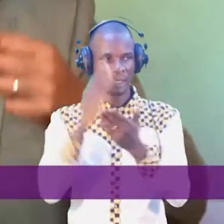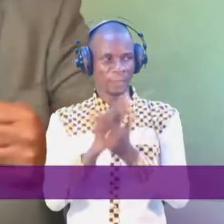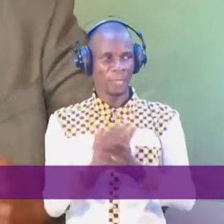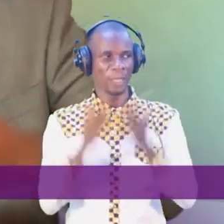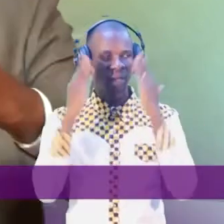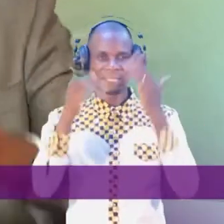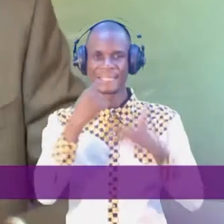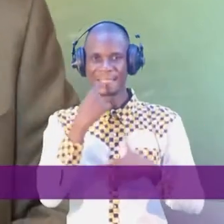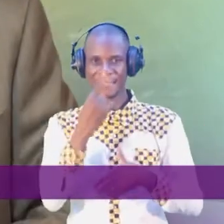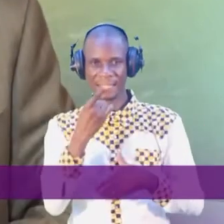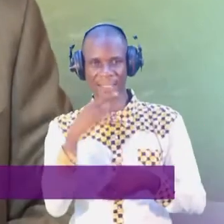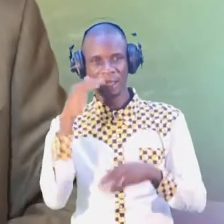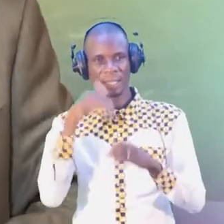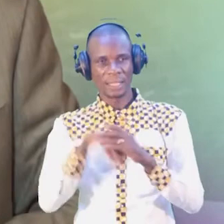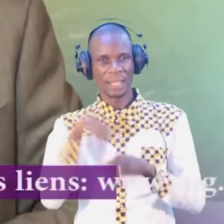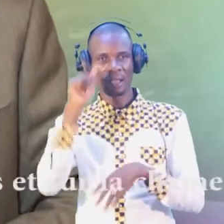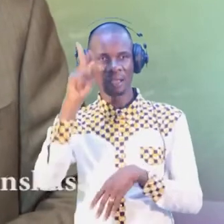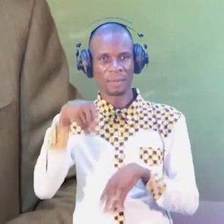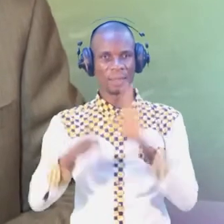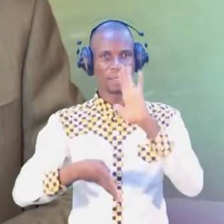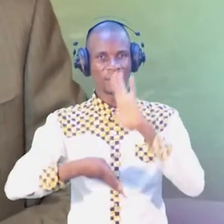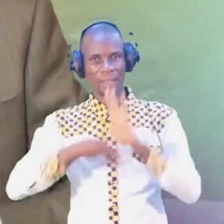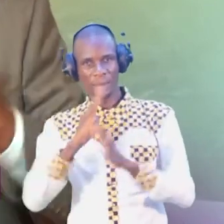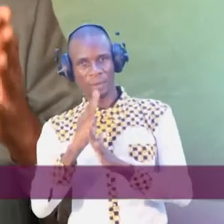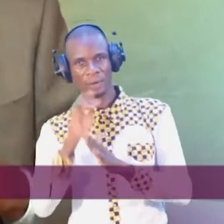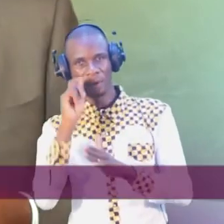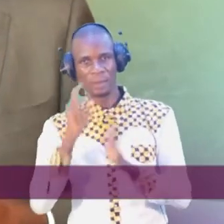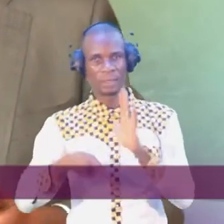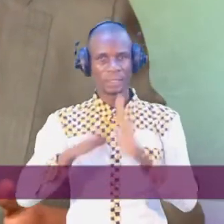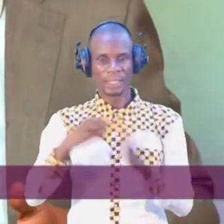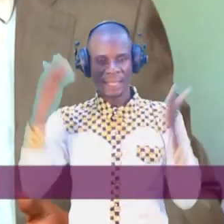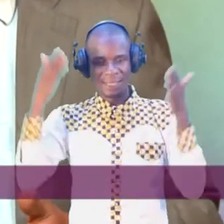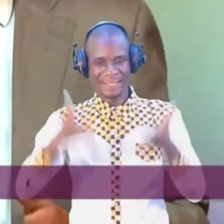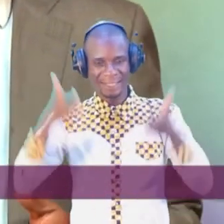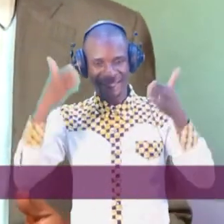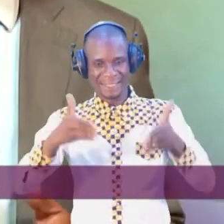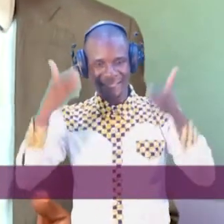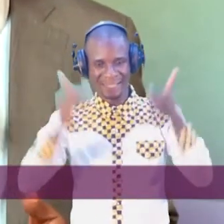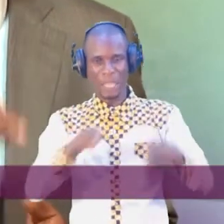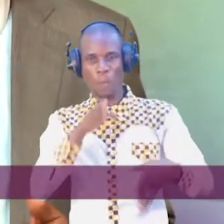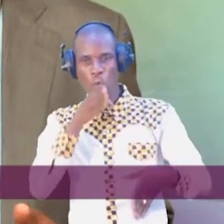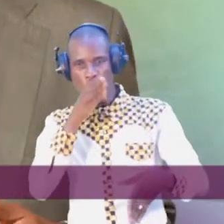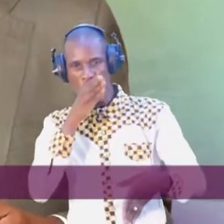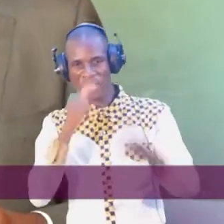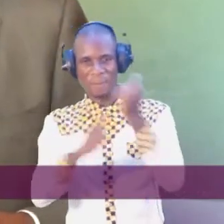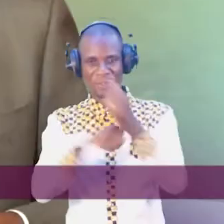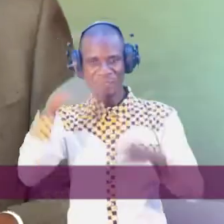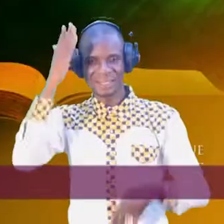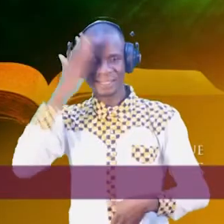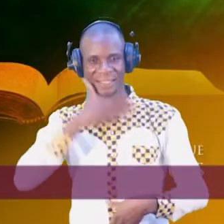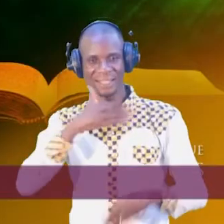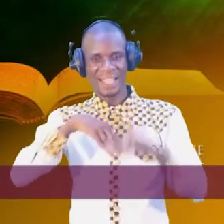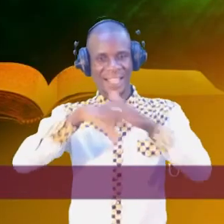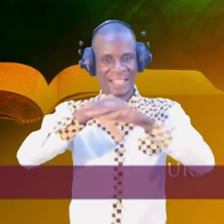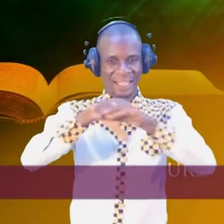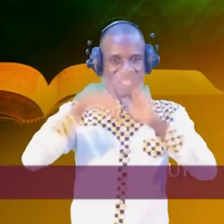sekele ezali ko la tsabiso bato ba ko tako na Nzambe na mikolo asuka Nzambe zali ko mapona bango boye na mokapazo mina mine